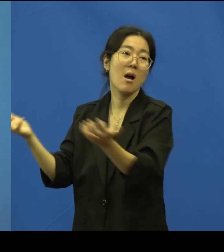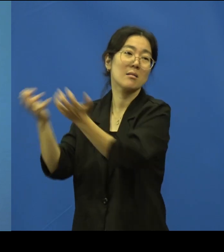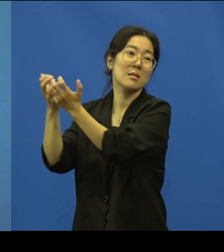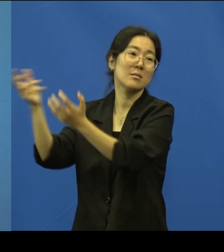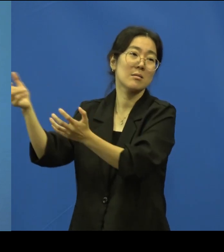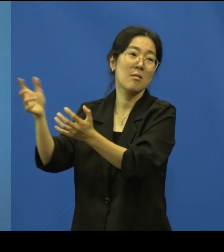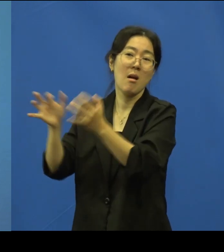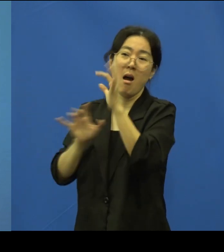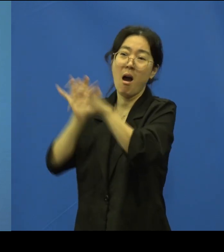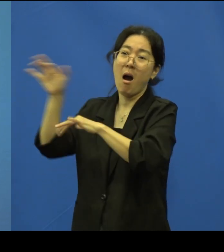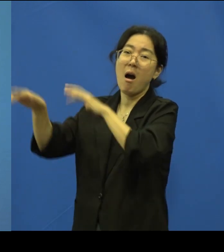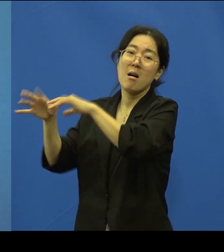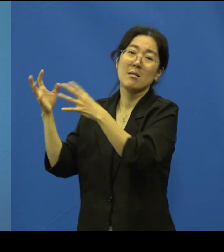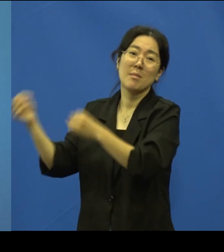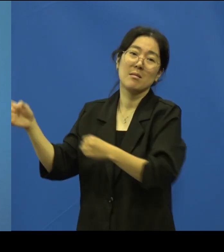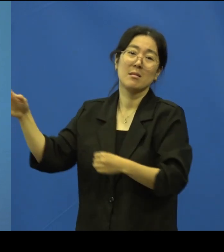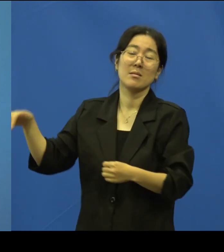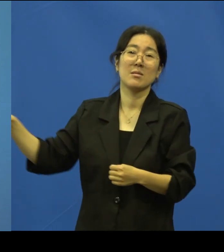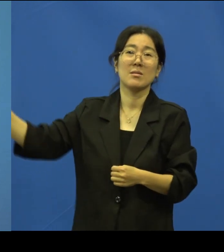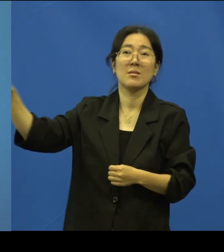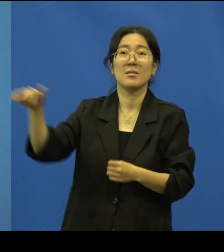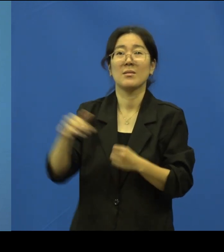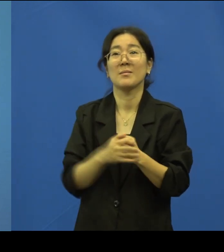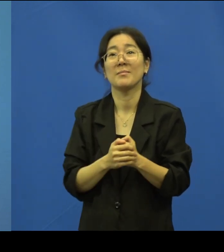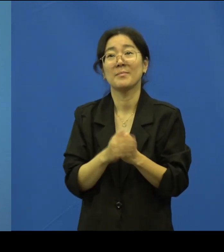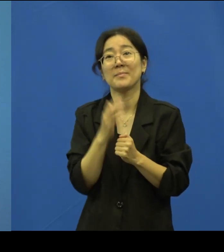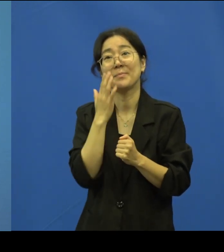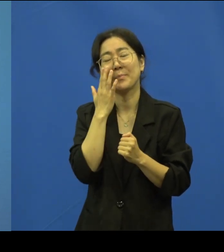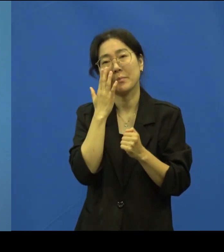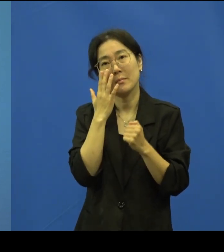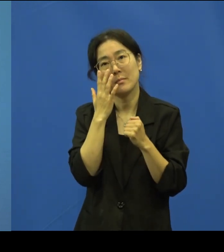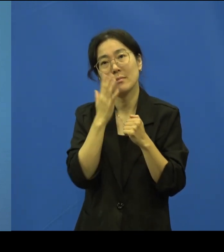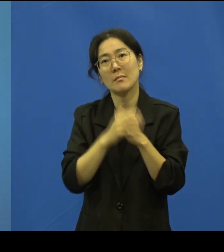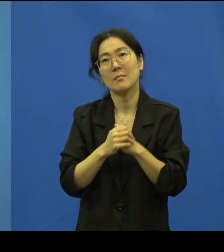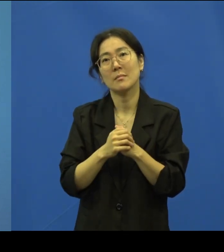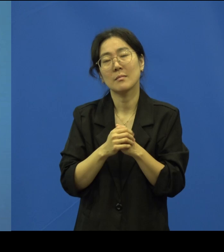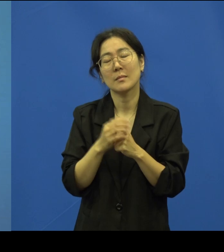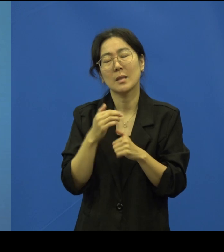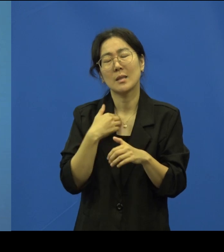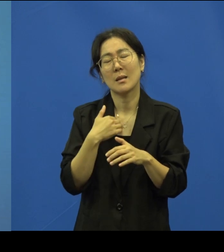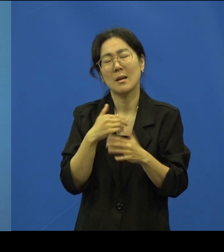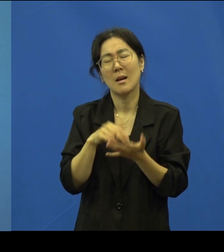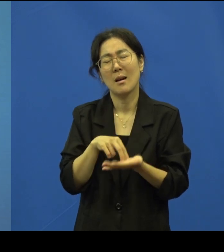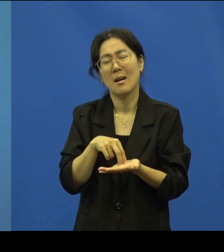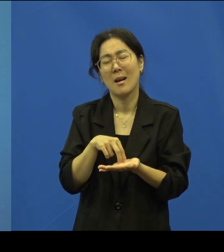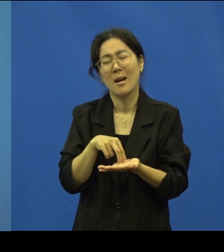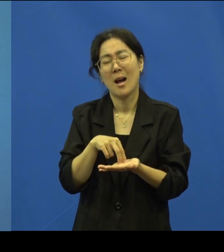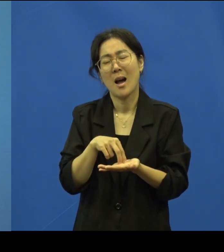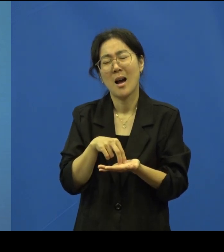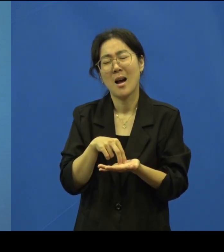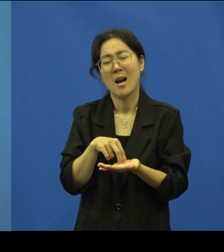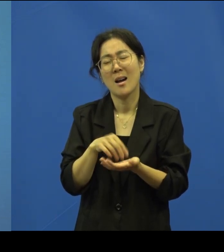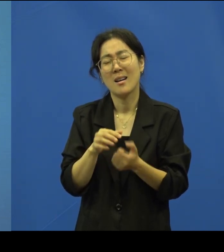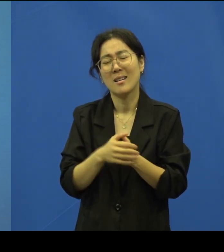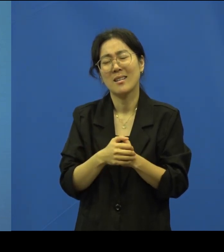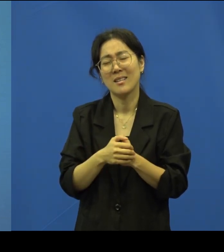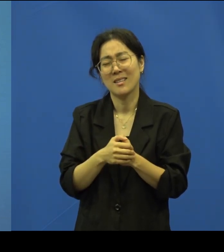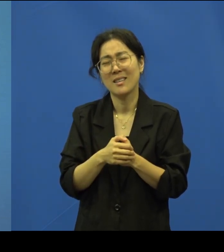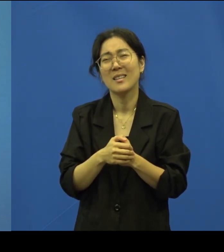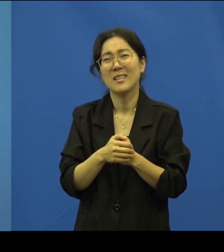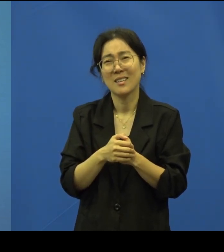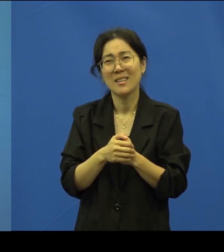한 걸음 한 걸음 걸어가는 지금 여기 와 있는 거예요. 아, 이런 것이구나. 내가